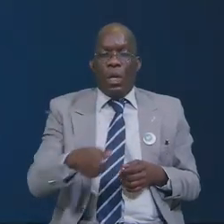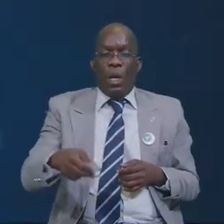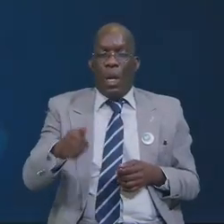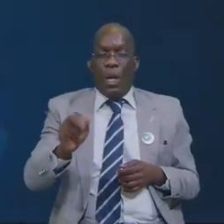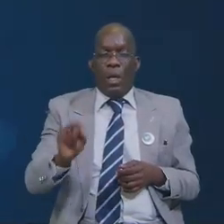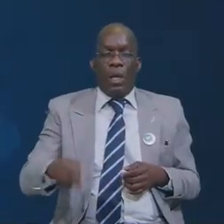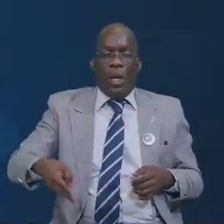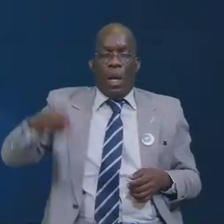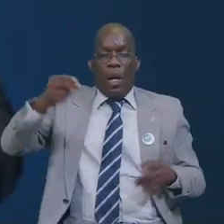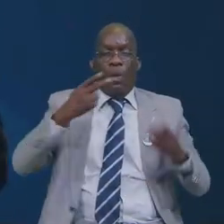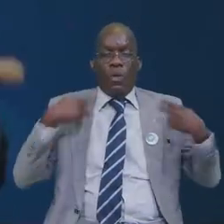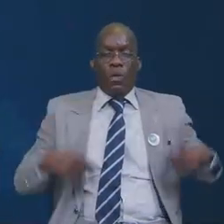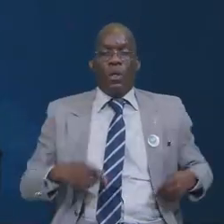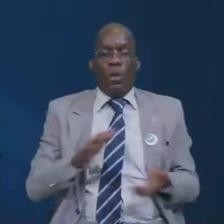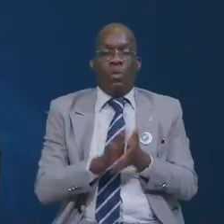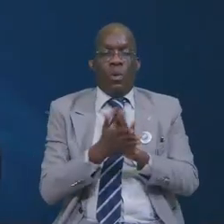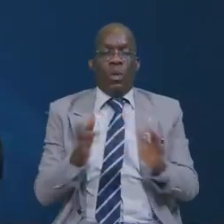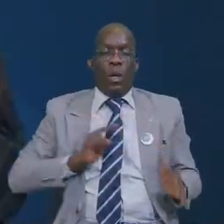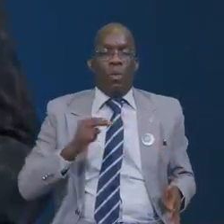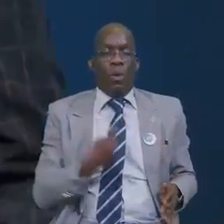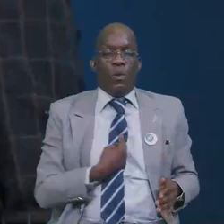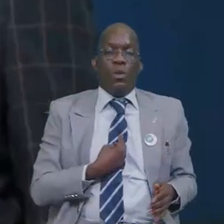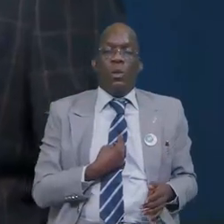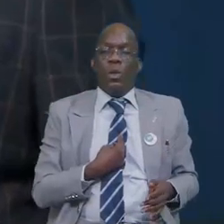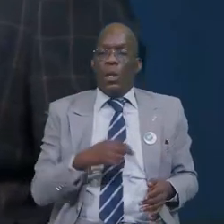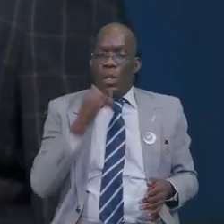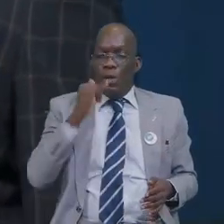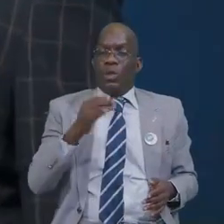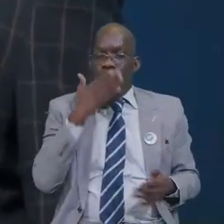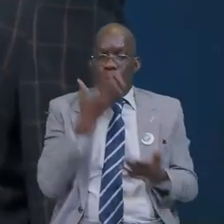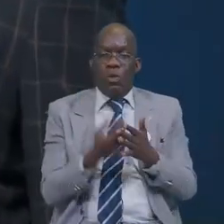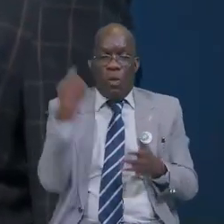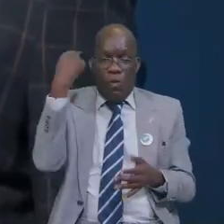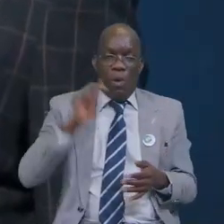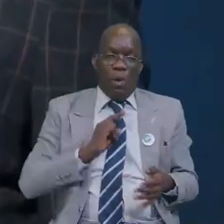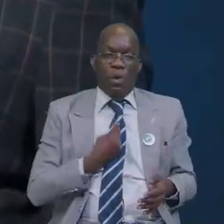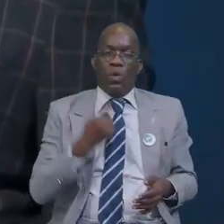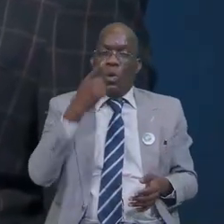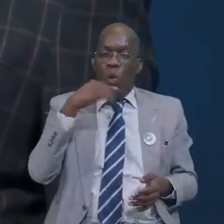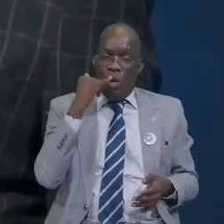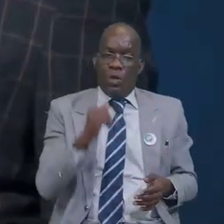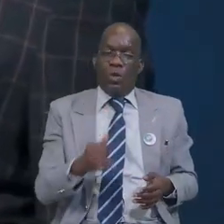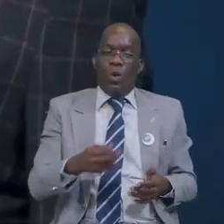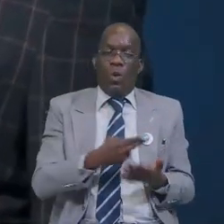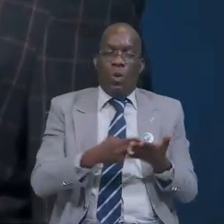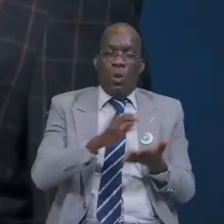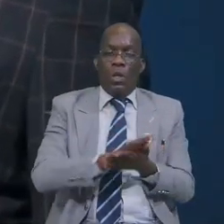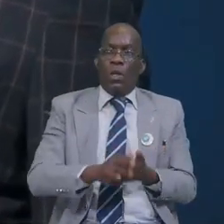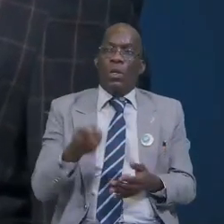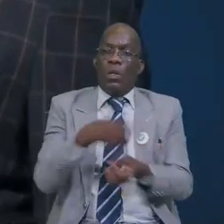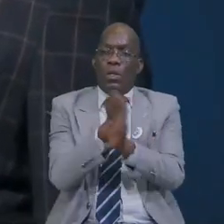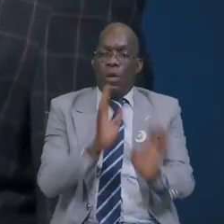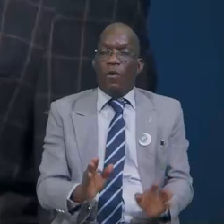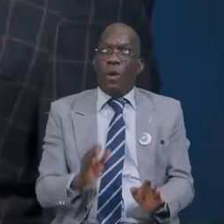Il nous convenait en effet d'avoir un souverain sacrificateur comme lui, saint. Le